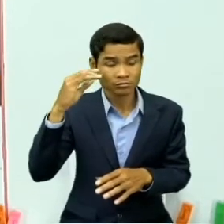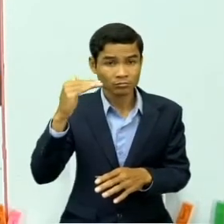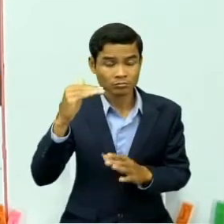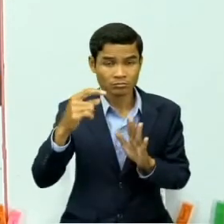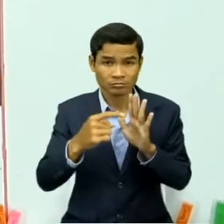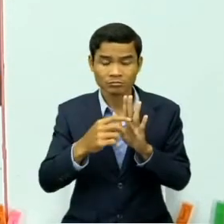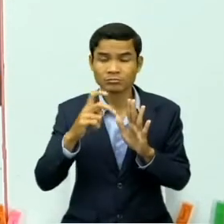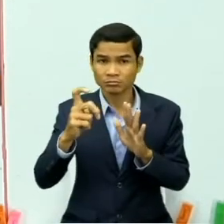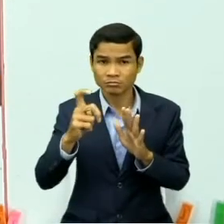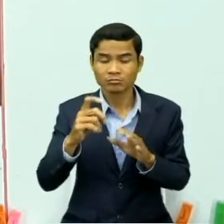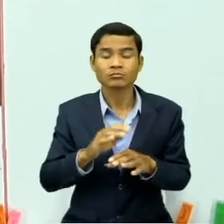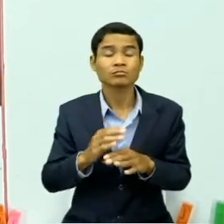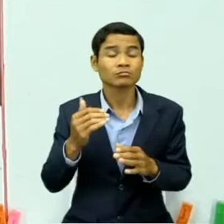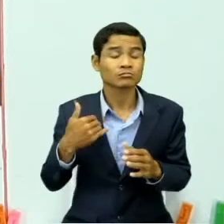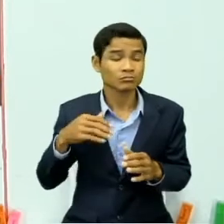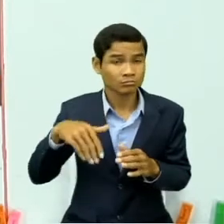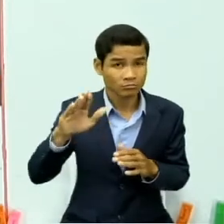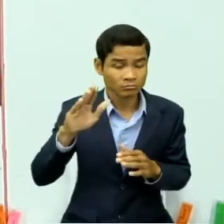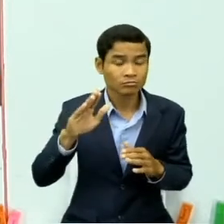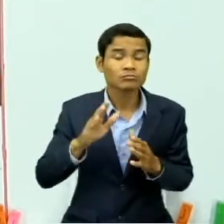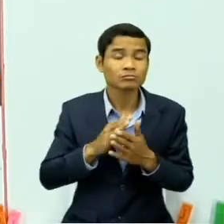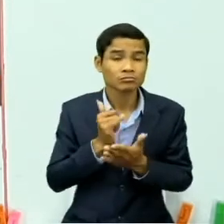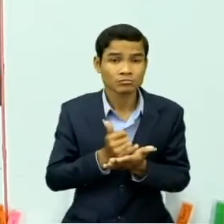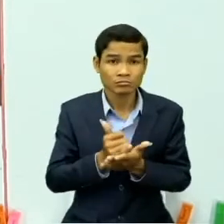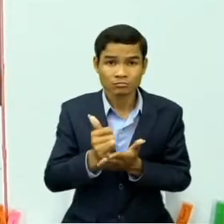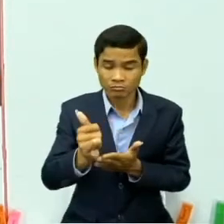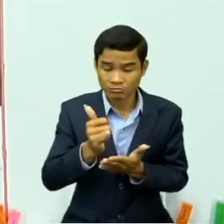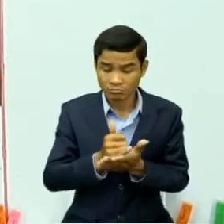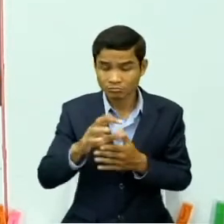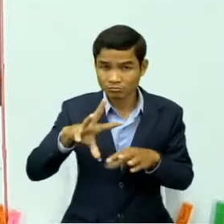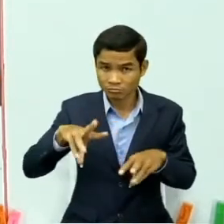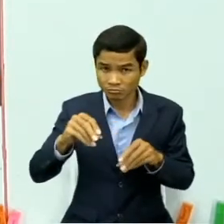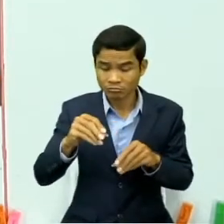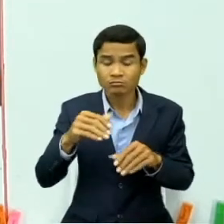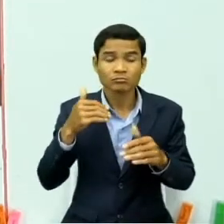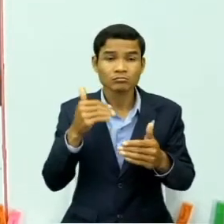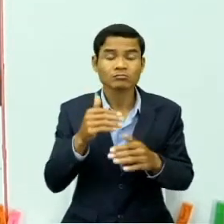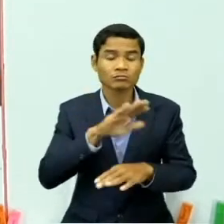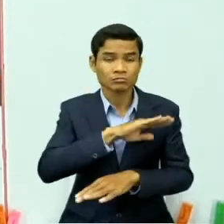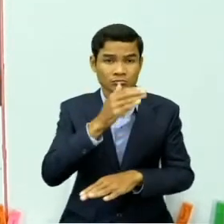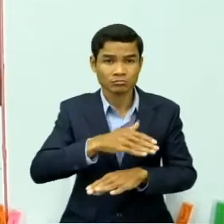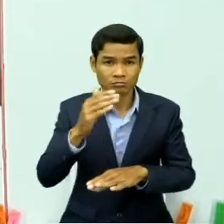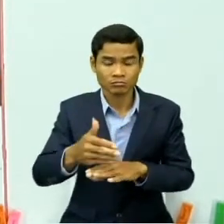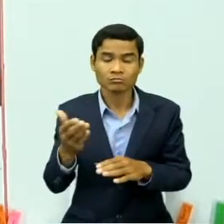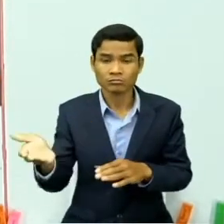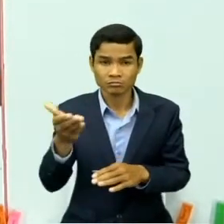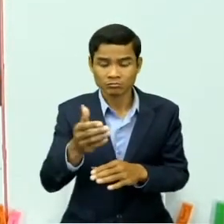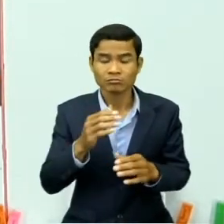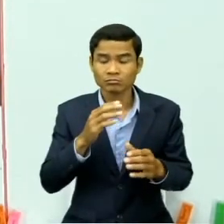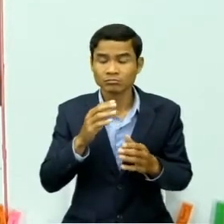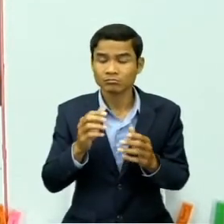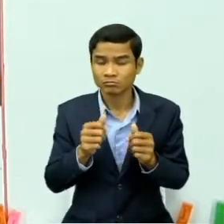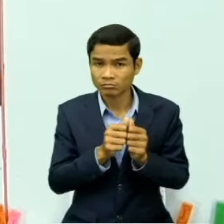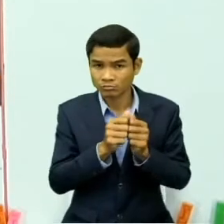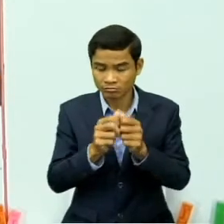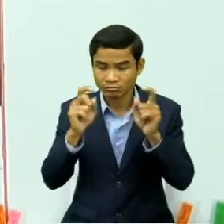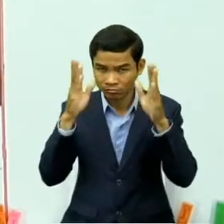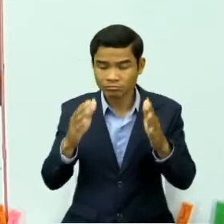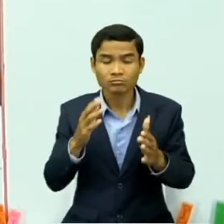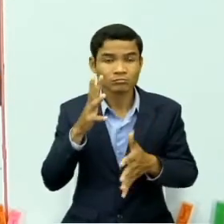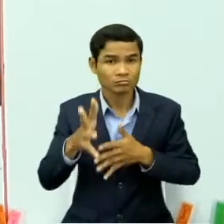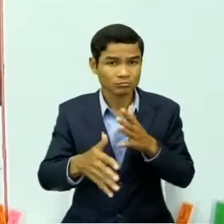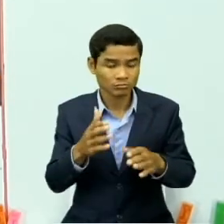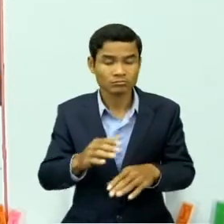mối con á nị bố sọc tê chua rô đấy có ba chướng phnom chà lấy con cho rùm ăn là ba chia mùi nẹ cổ chập